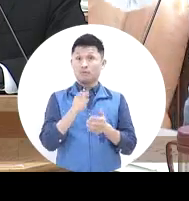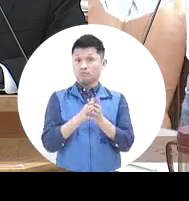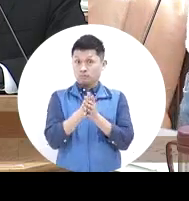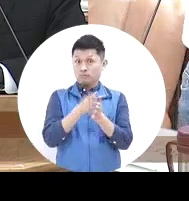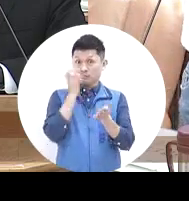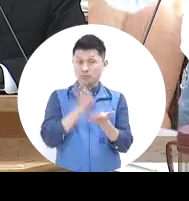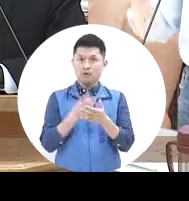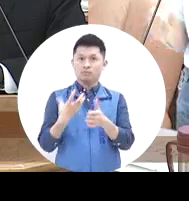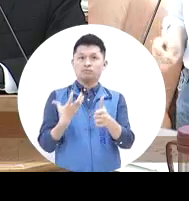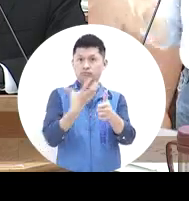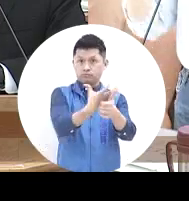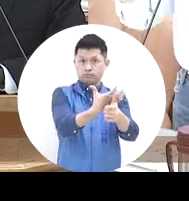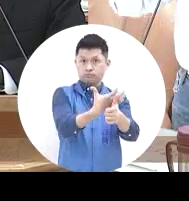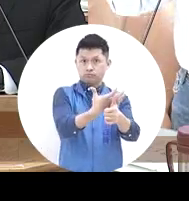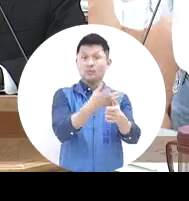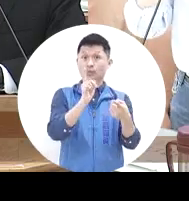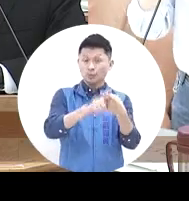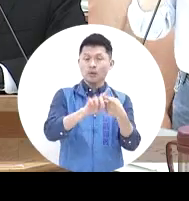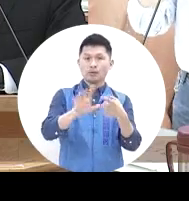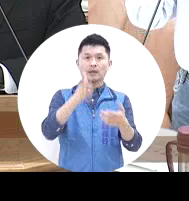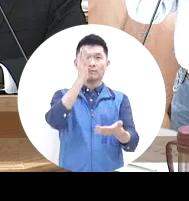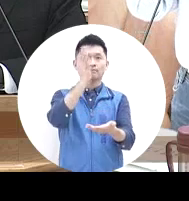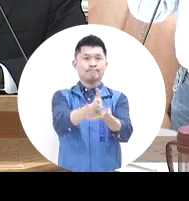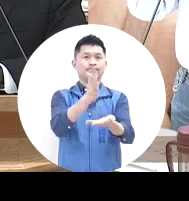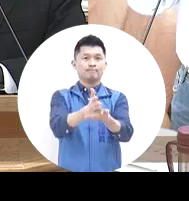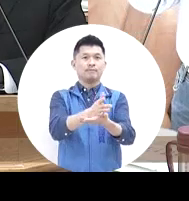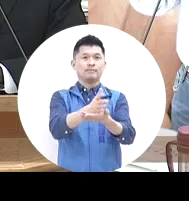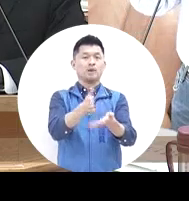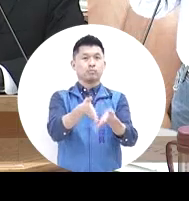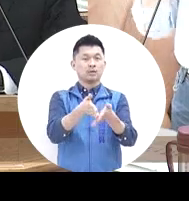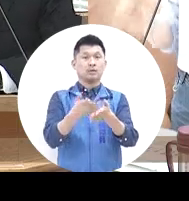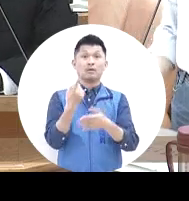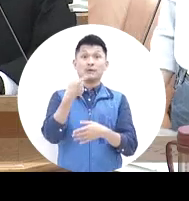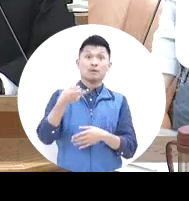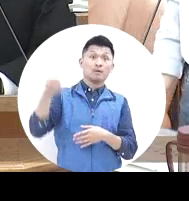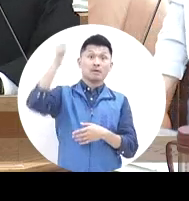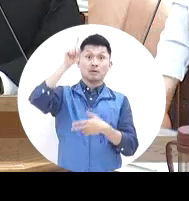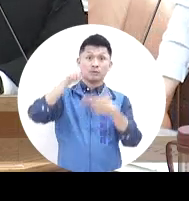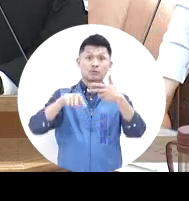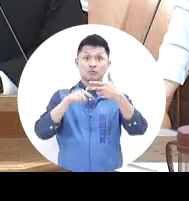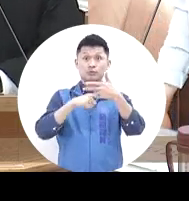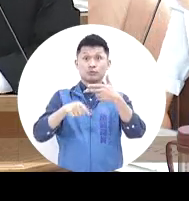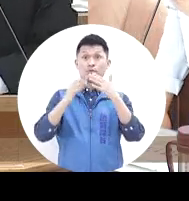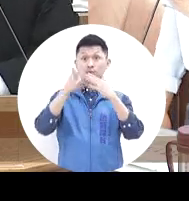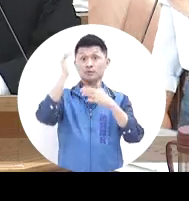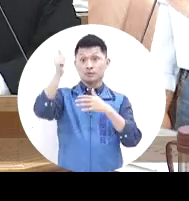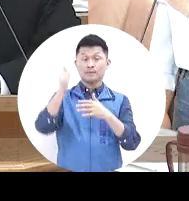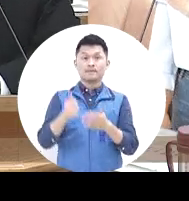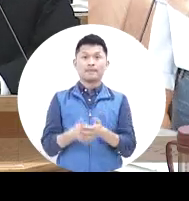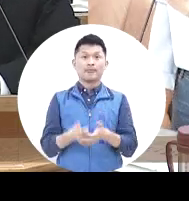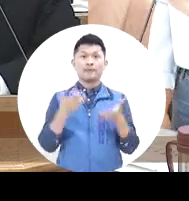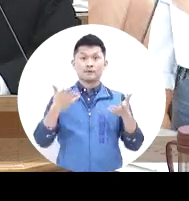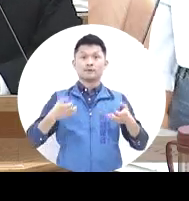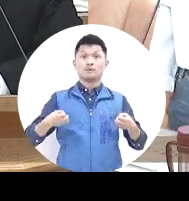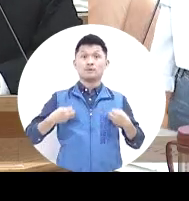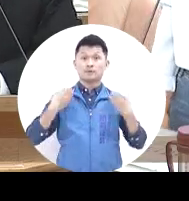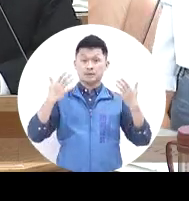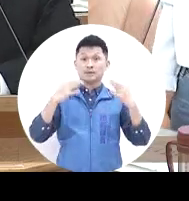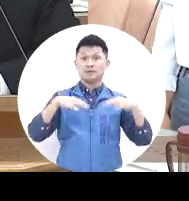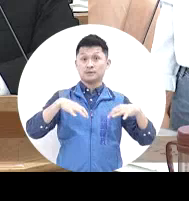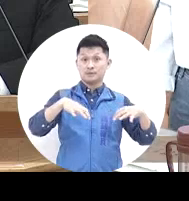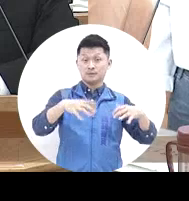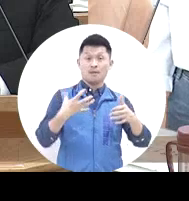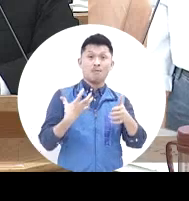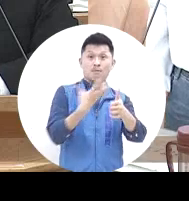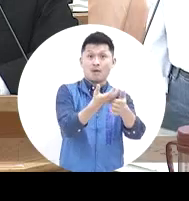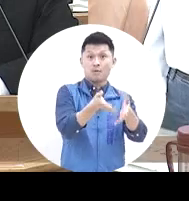讲，喊停。顶届朱立伦任内的时阵，重新市场嘛要发包出去，沦为八